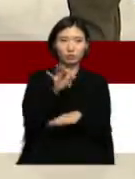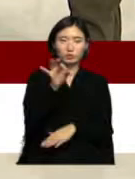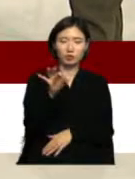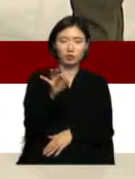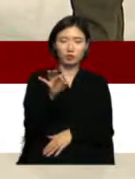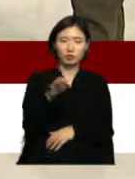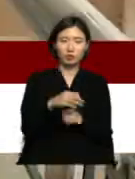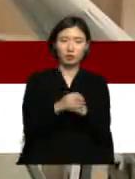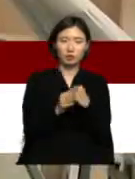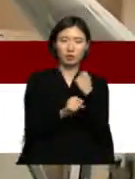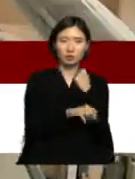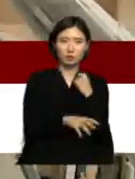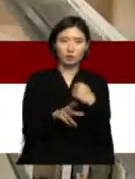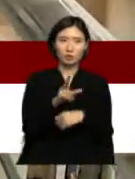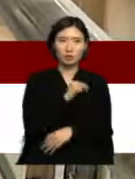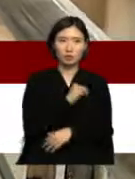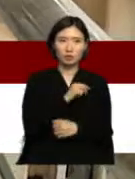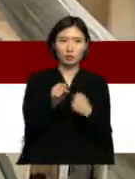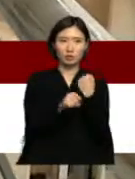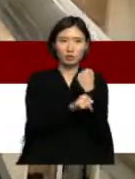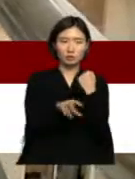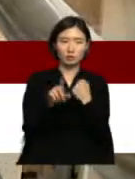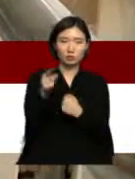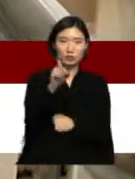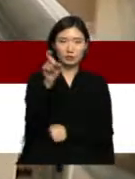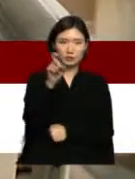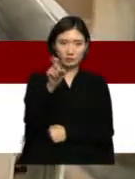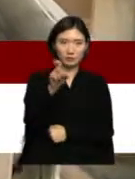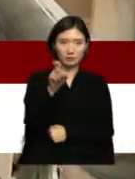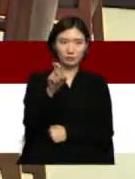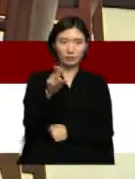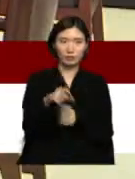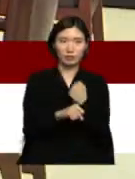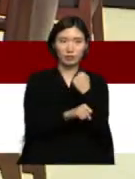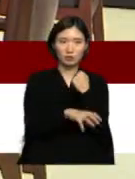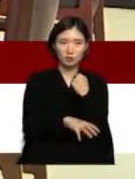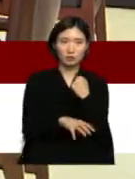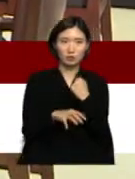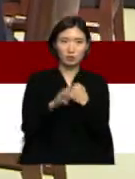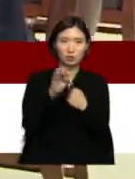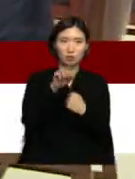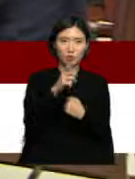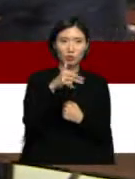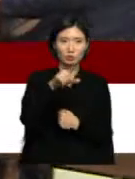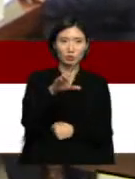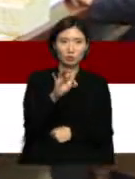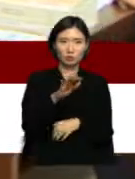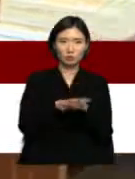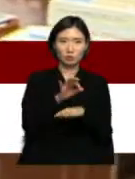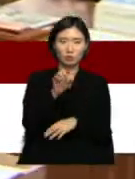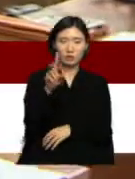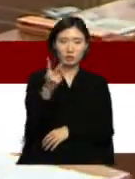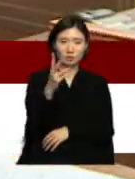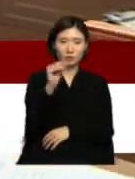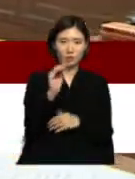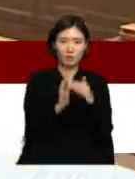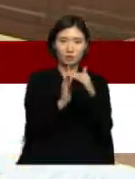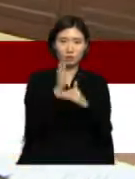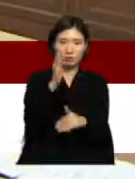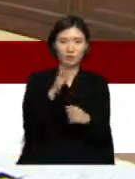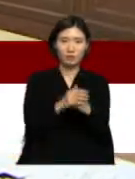의정활동비는 기초의원 기준 110만 원. 그리고 기초상여금 개념인 월정수당은 200만 원이 조금